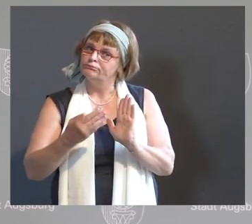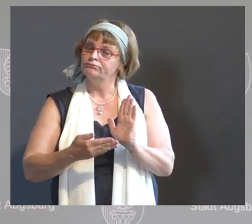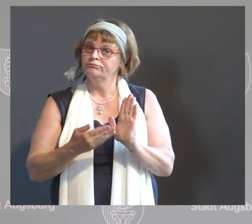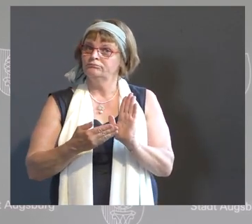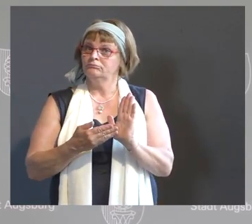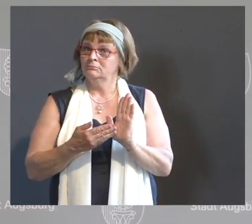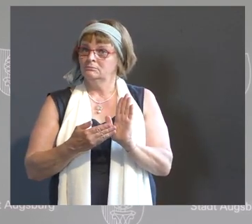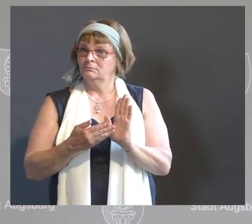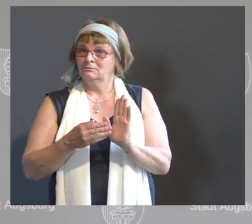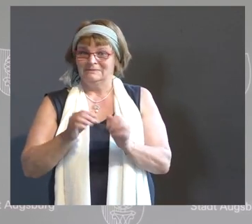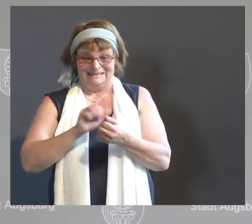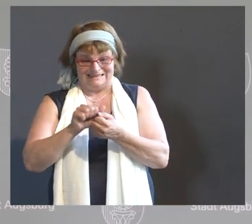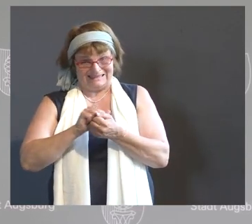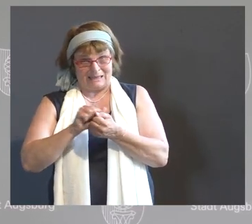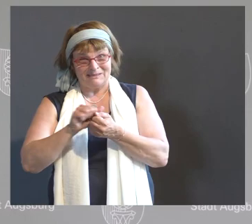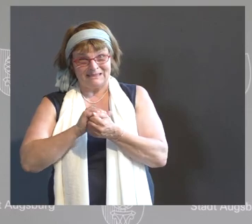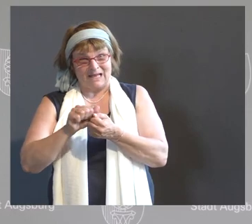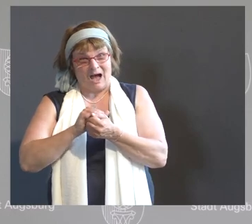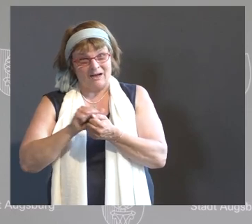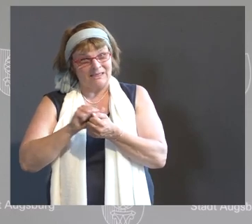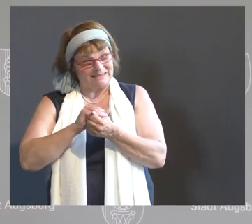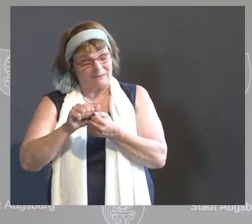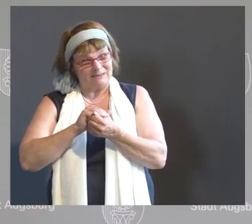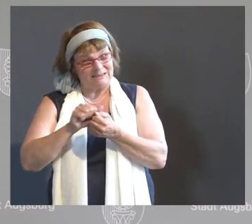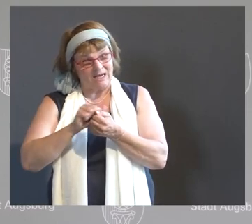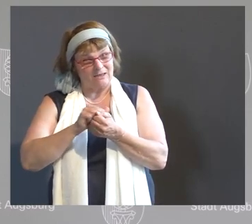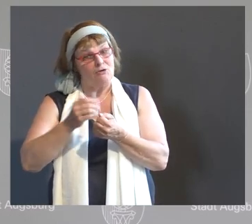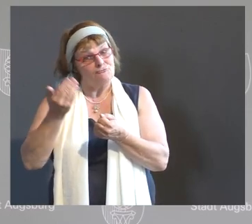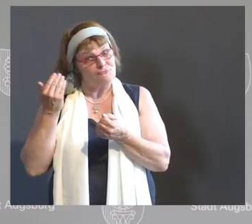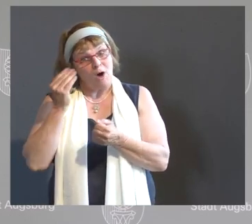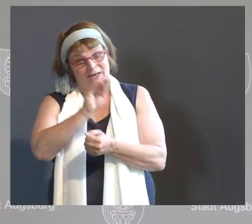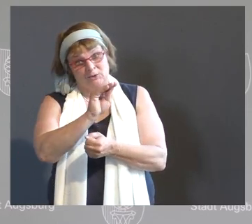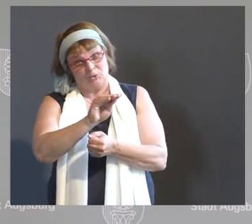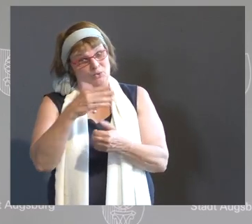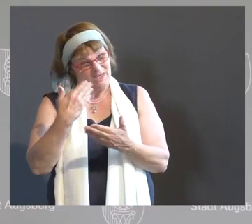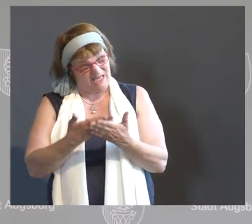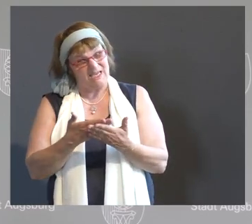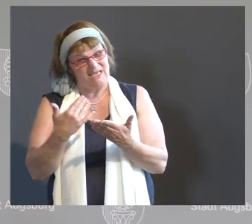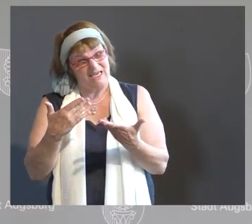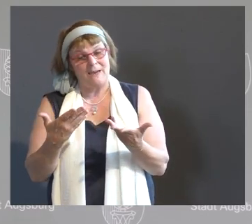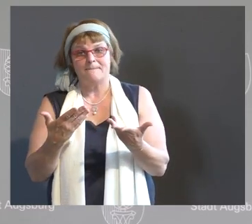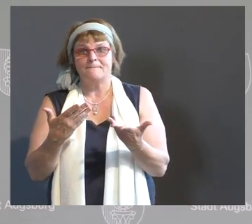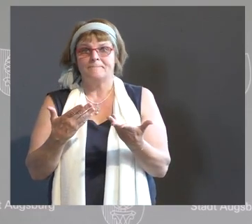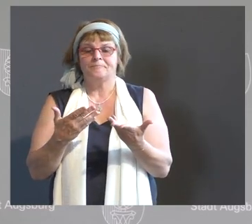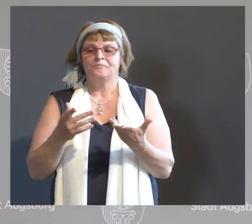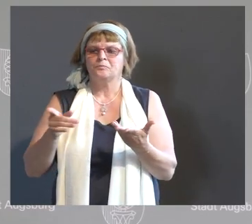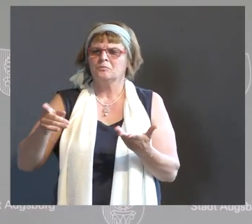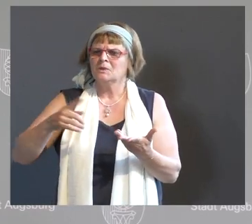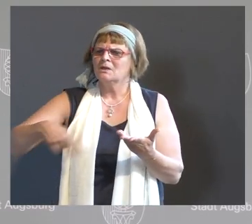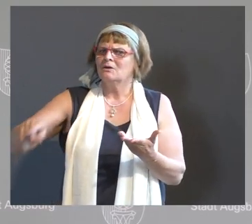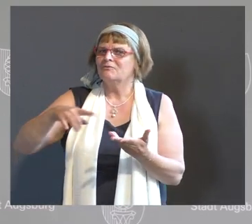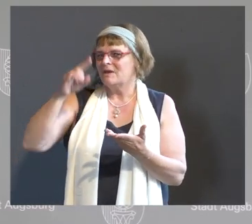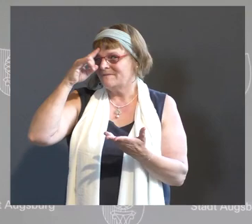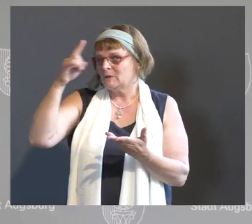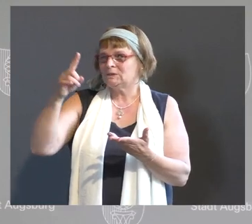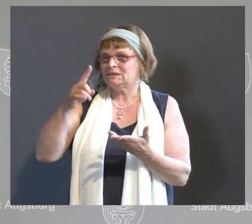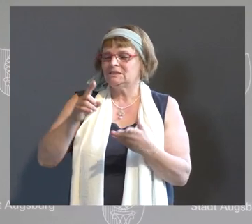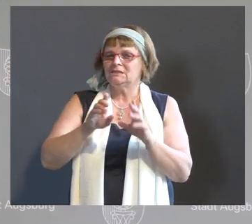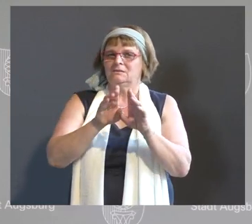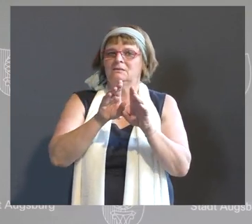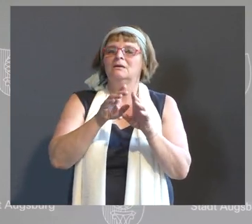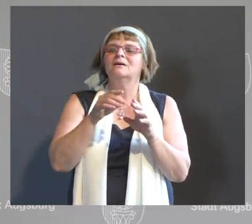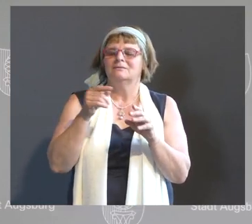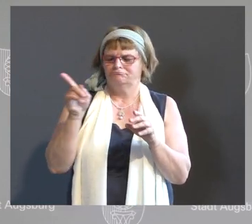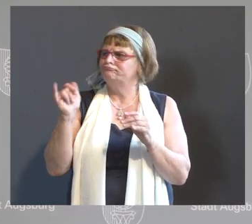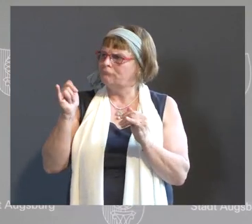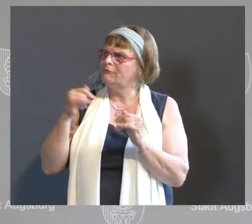denn? War das was mit Ansage, das vergangene Wochenende? Also natürlich wussten wir, dass die Situation